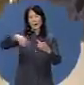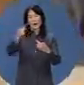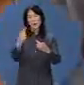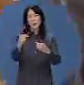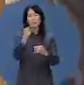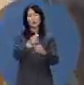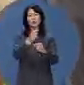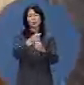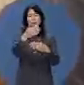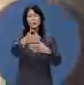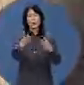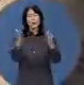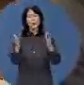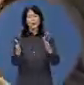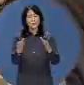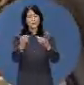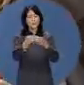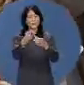ポットン